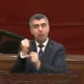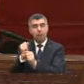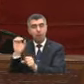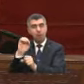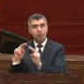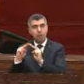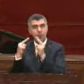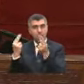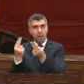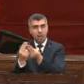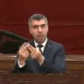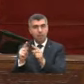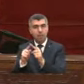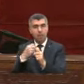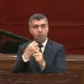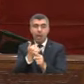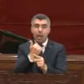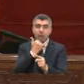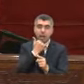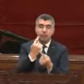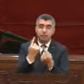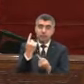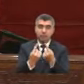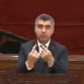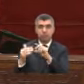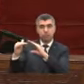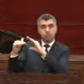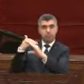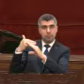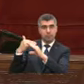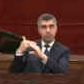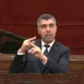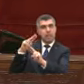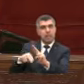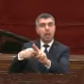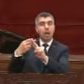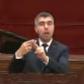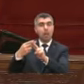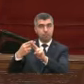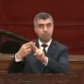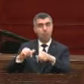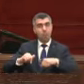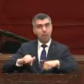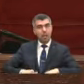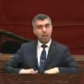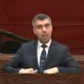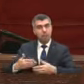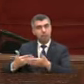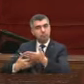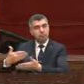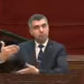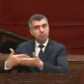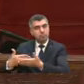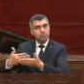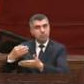اللي كيتقدم لنا بشكاية، بحيث أن اليوم كاينة منظومة مندمجة بين الوزارة المنتدبة ومؤسسة الوسيط